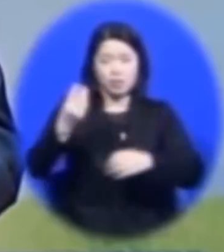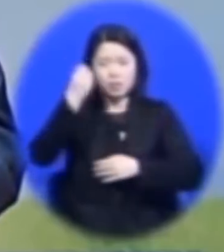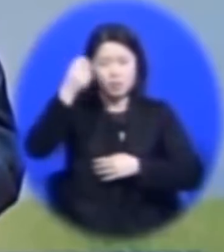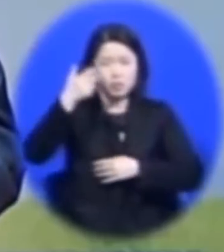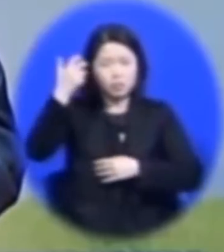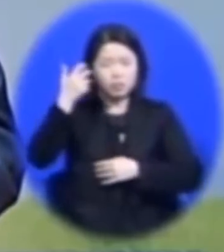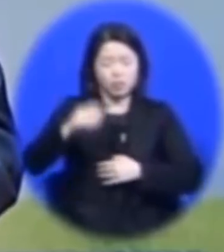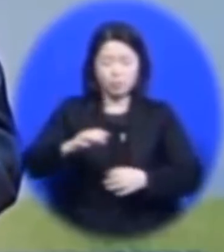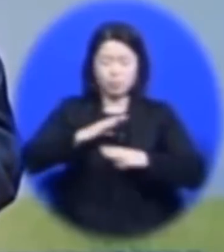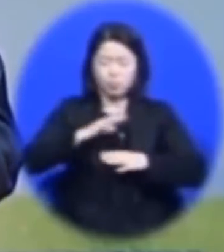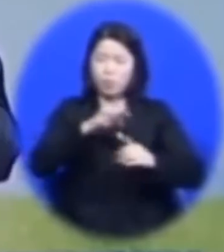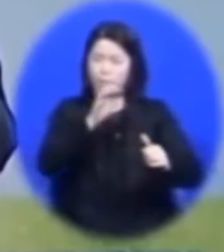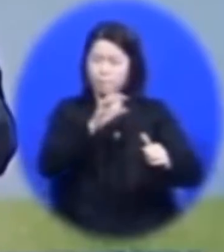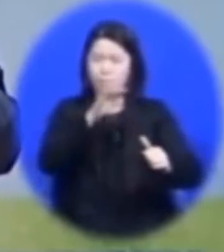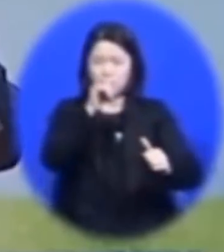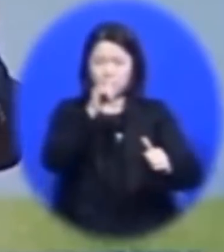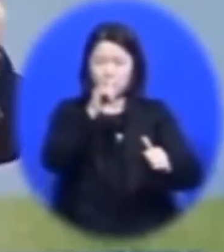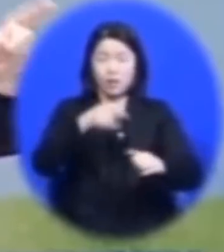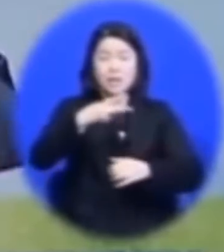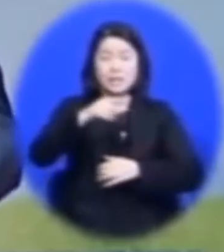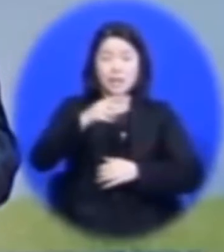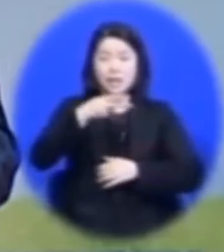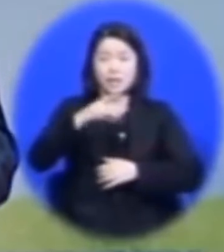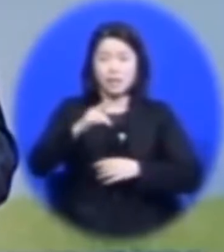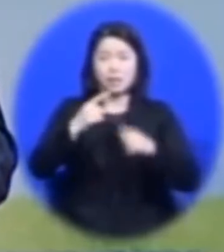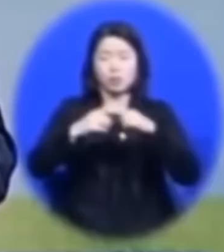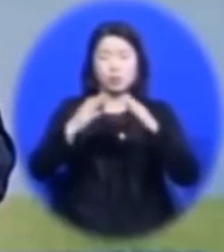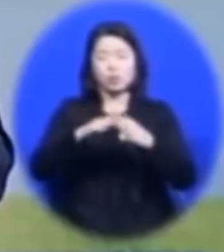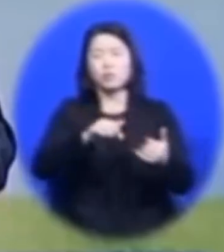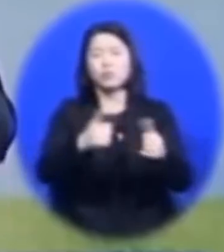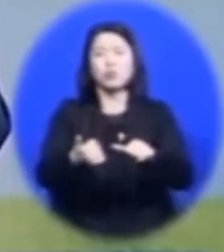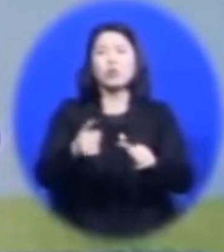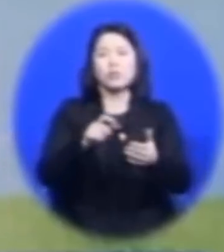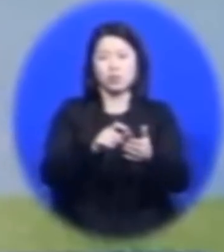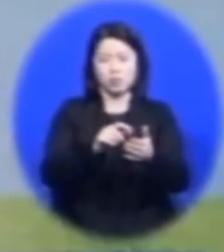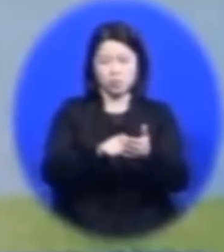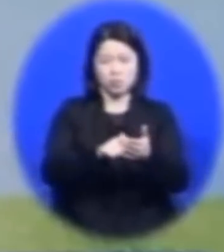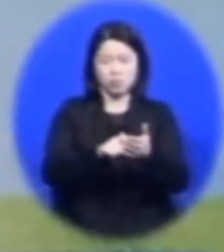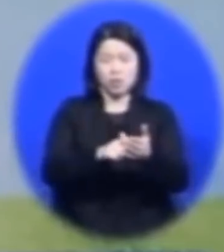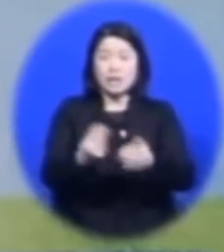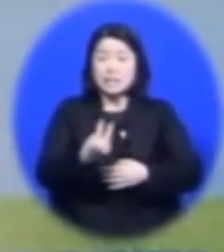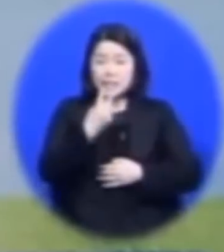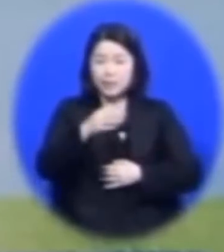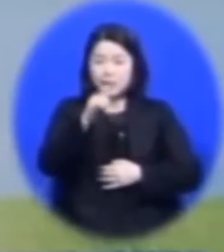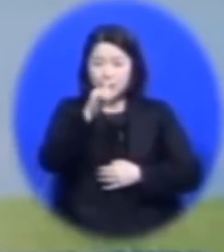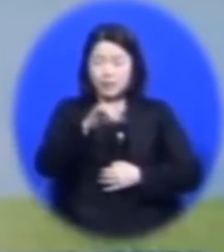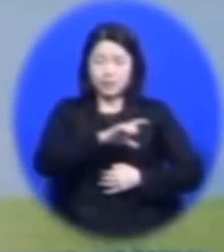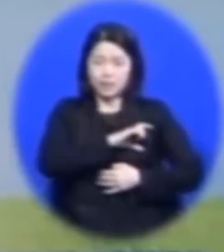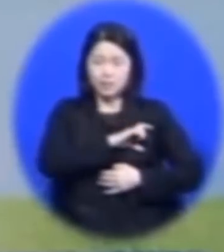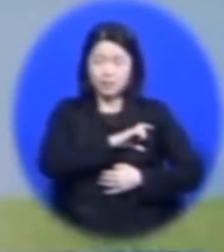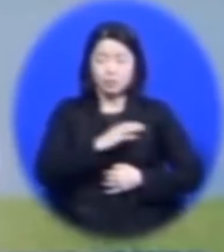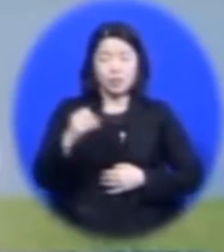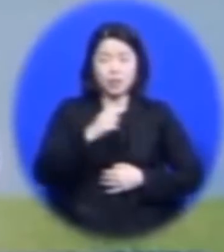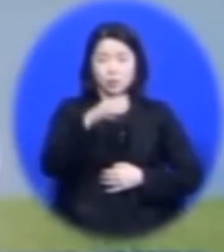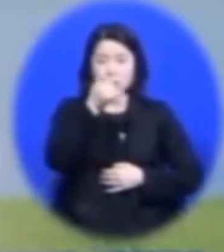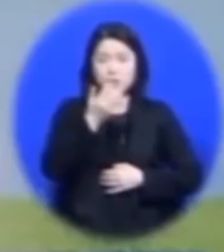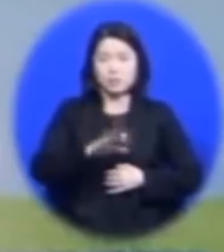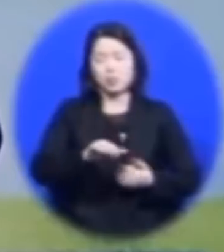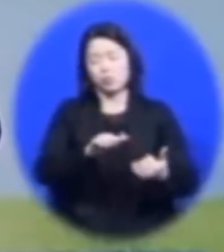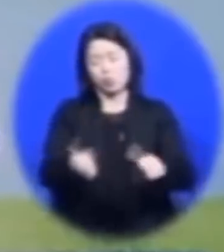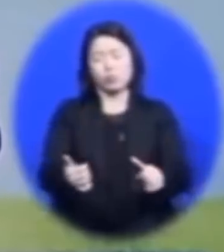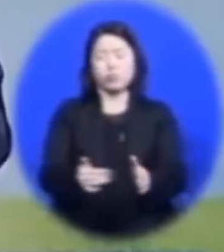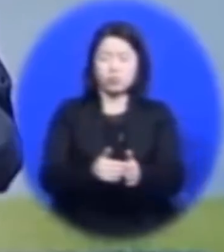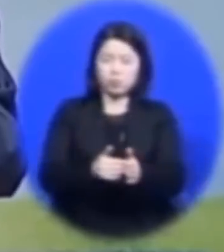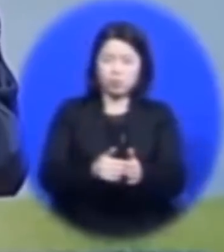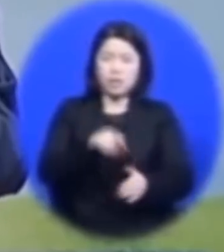하십니다 그건 4대 교회가 죽었다 살았다 는 이름을 가지고 있으나 죽었다 라